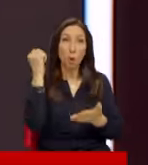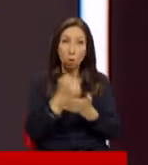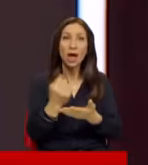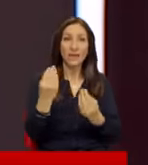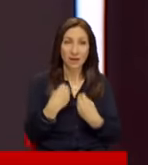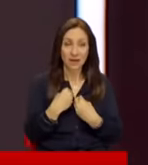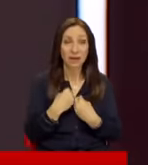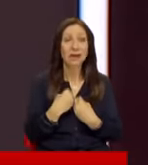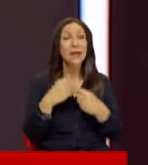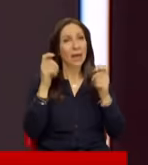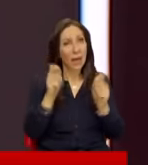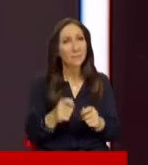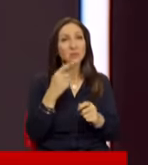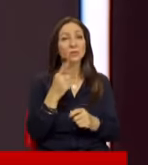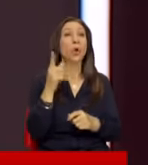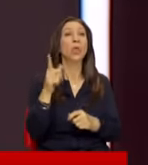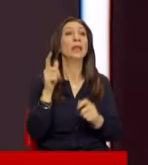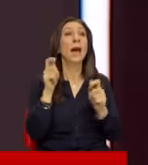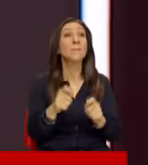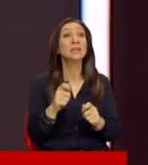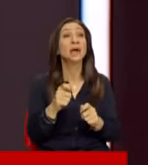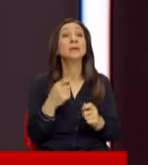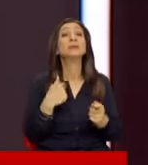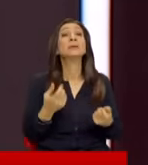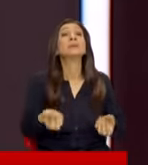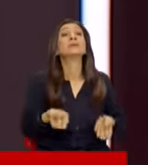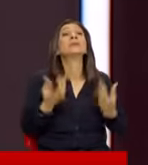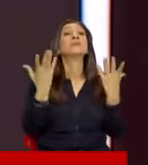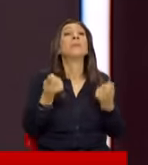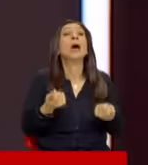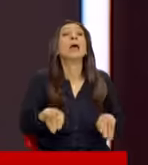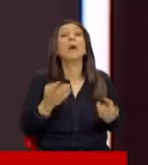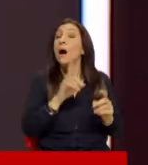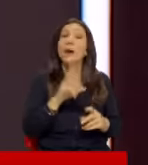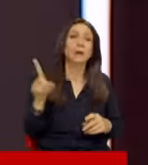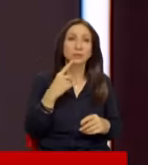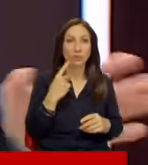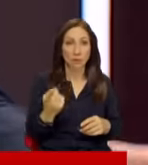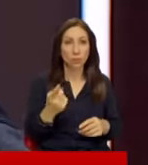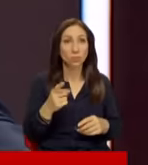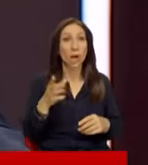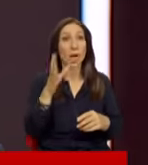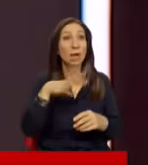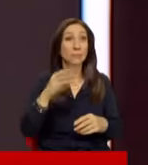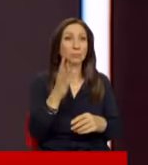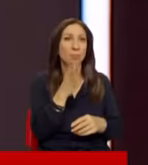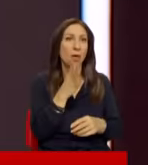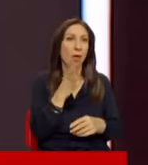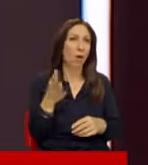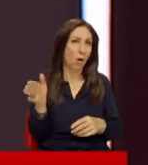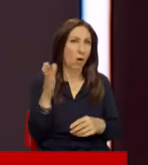onaylar, yapın bunu demişler. Onlar da yaparsak altında kalırız diye reddetmişler. Bunu hepsi de bildiği